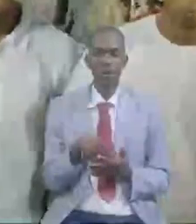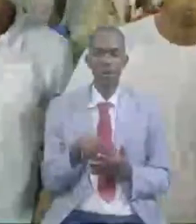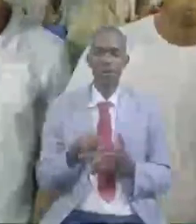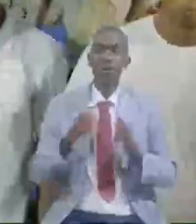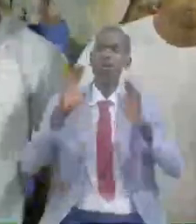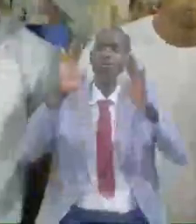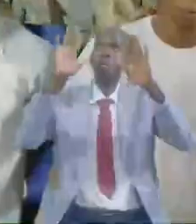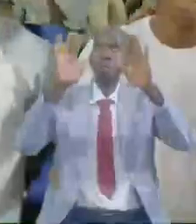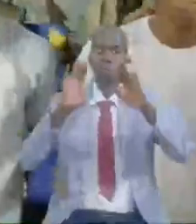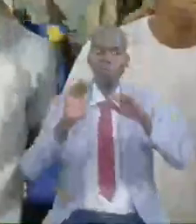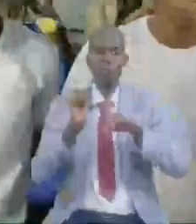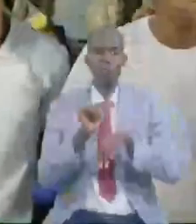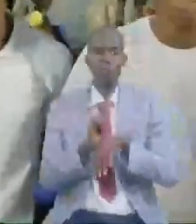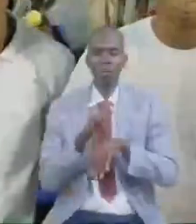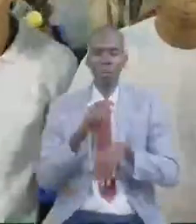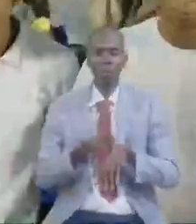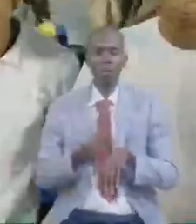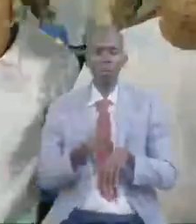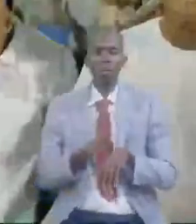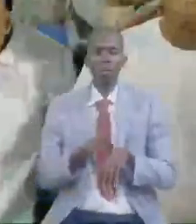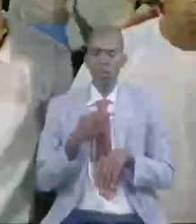pour cette heure de miracle.